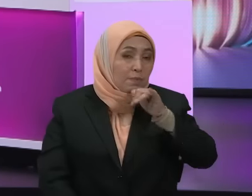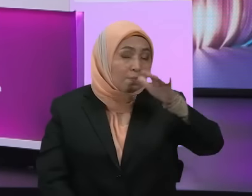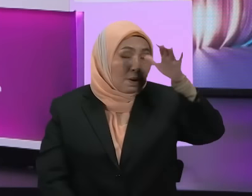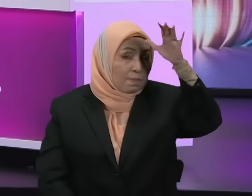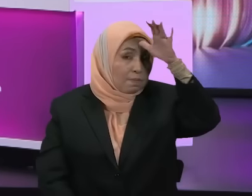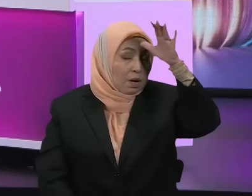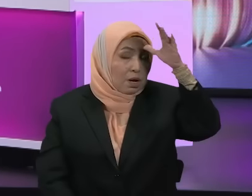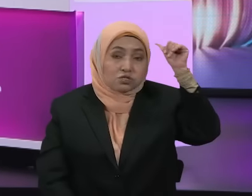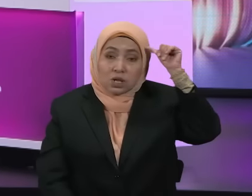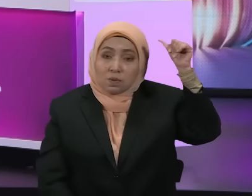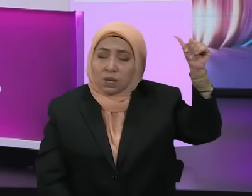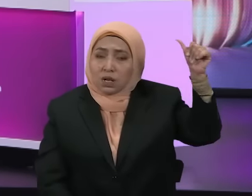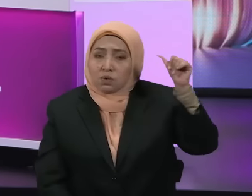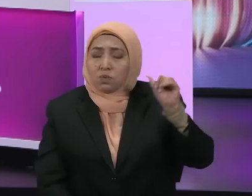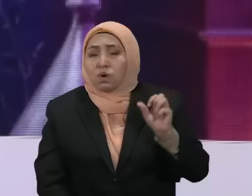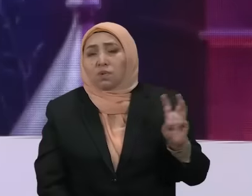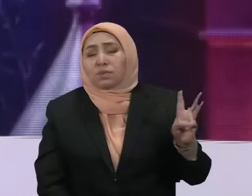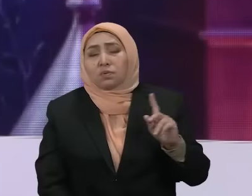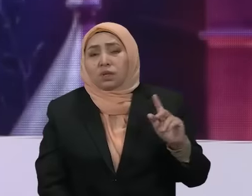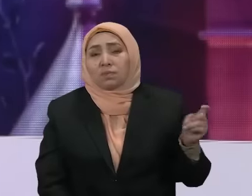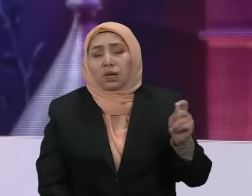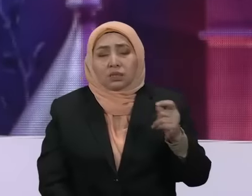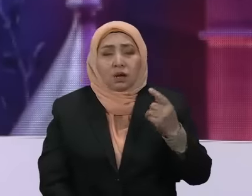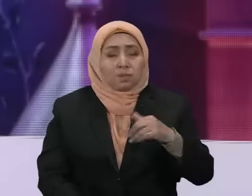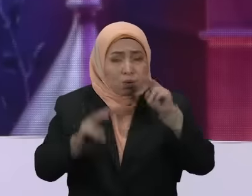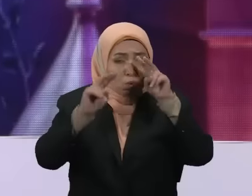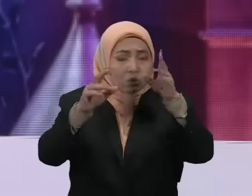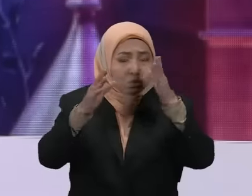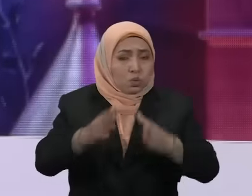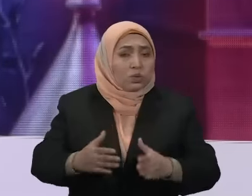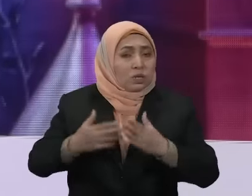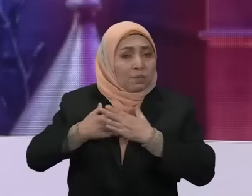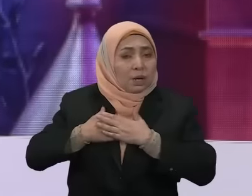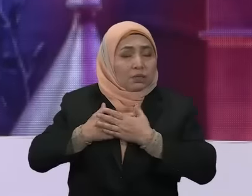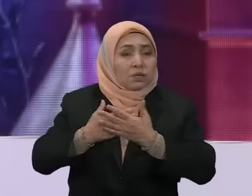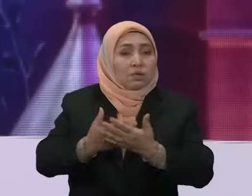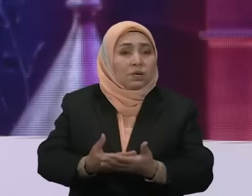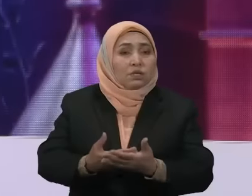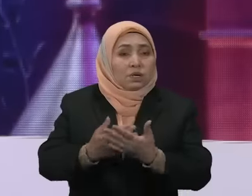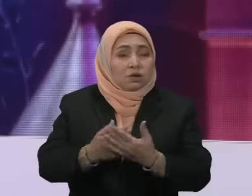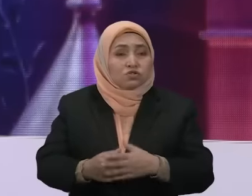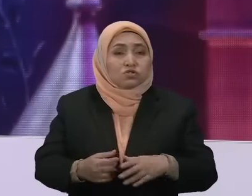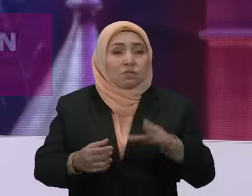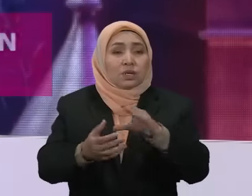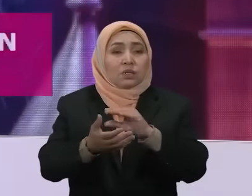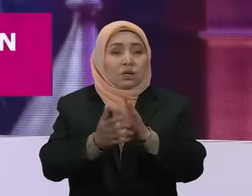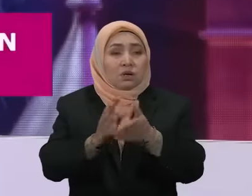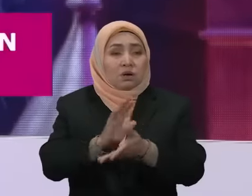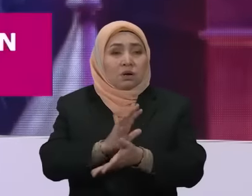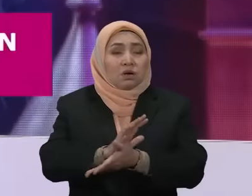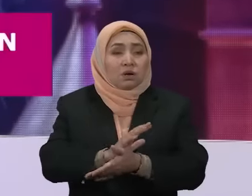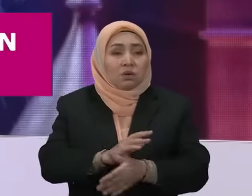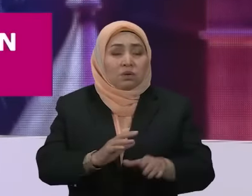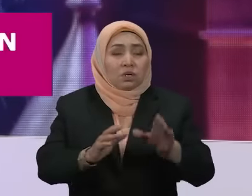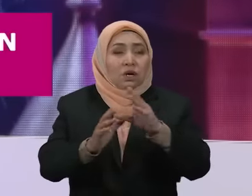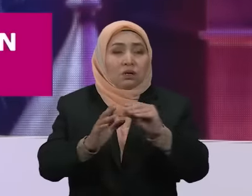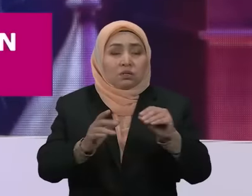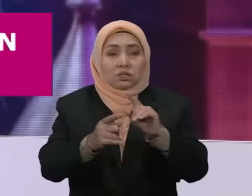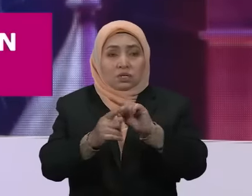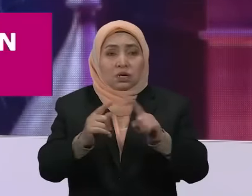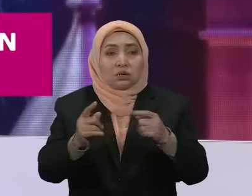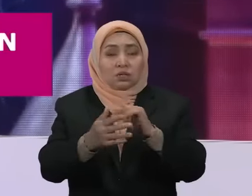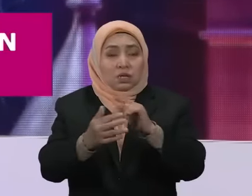puan-puan. Assalamualaikum warahmatullahi wabarakatuh. Penonton yang budiman, yang dikasih Allah SWT. Sama-sama kita hari ini Alhamdulillah bertemu